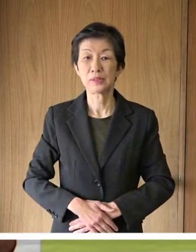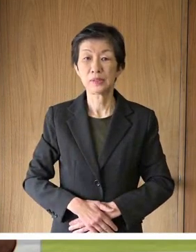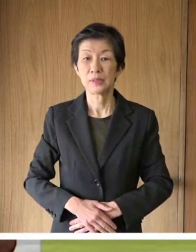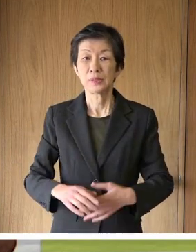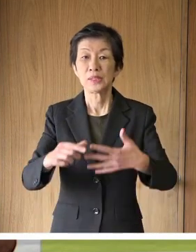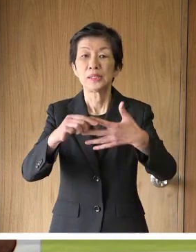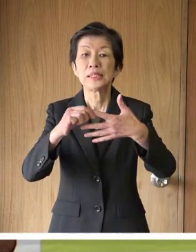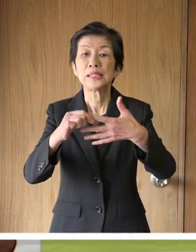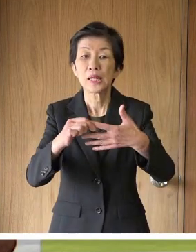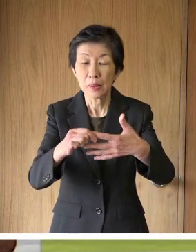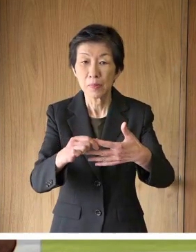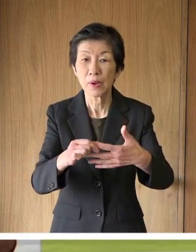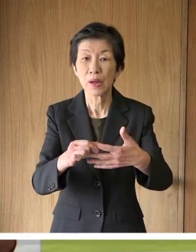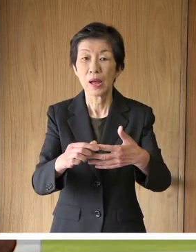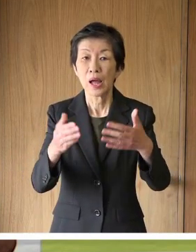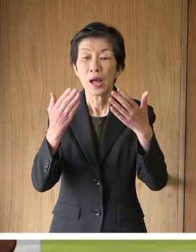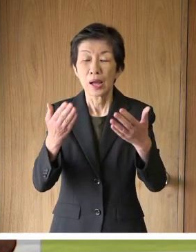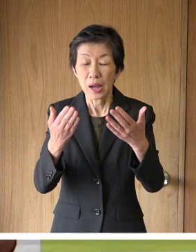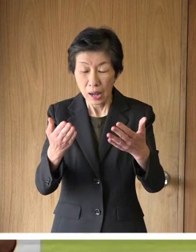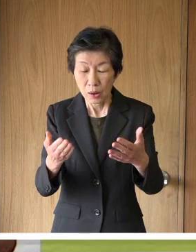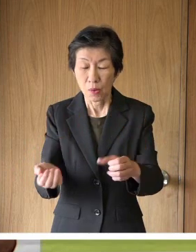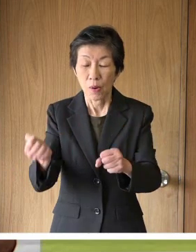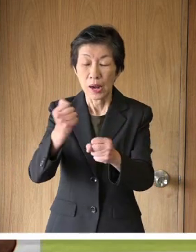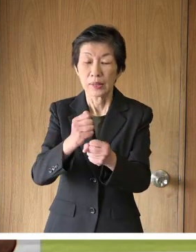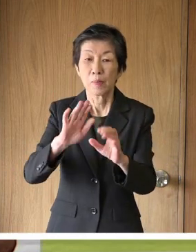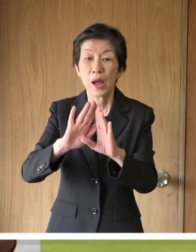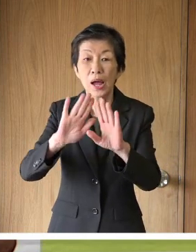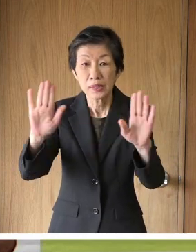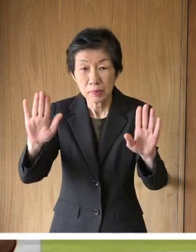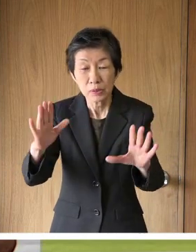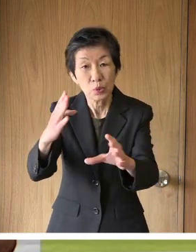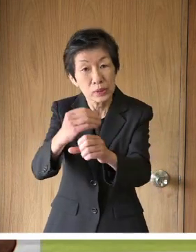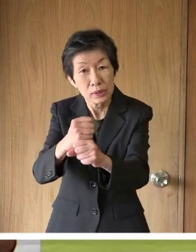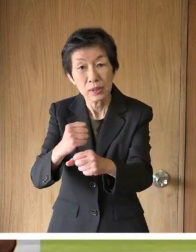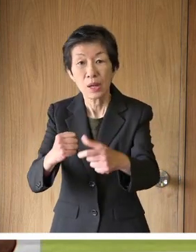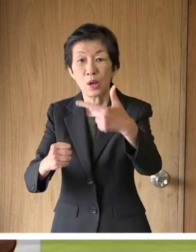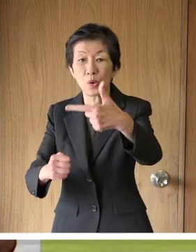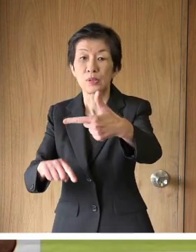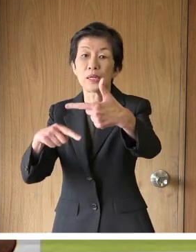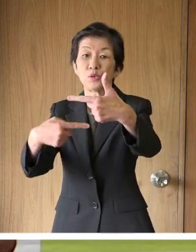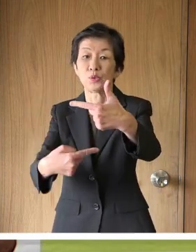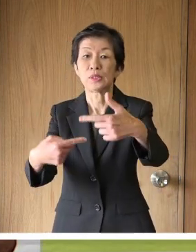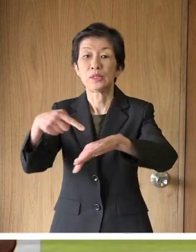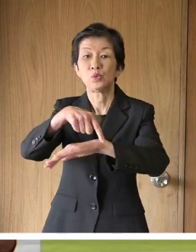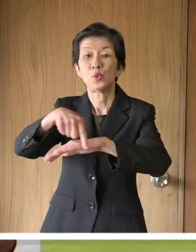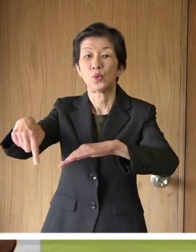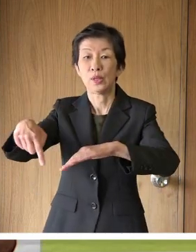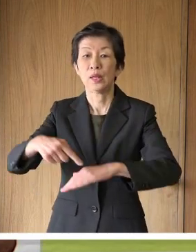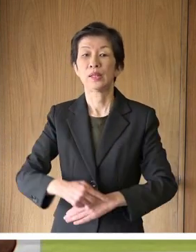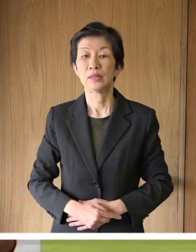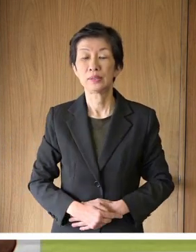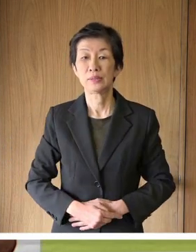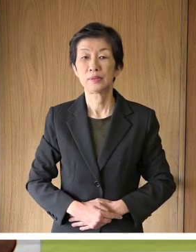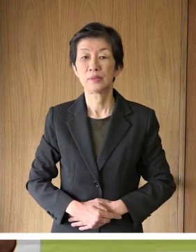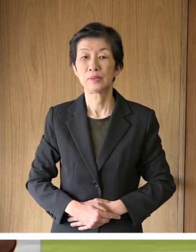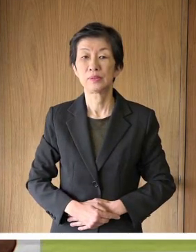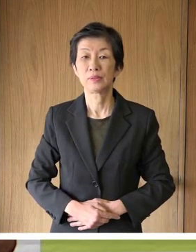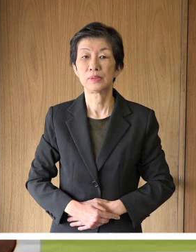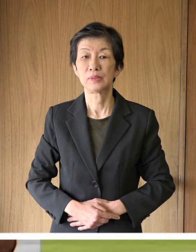2点目学校の再開については6月1日を予定しています